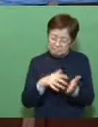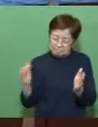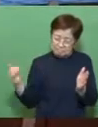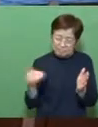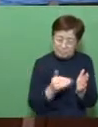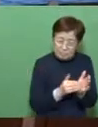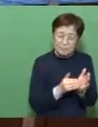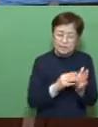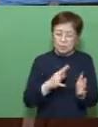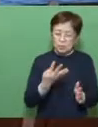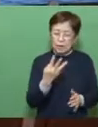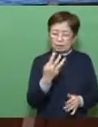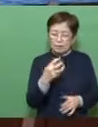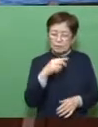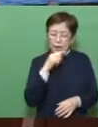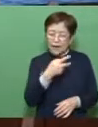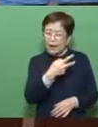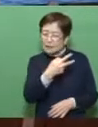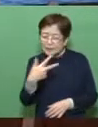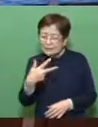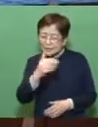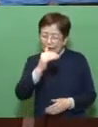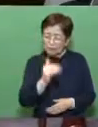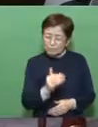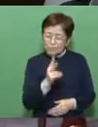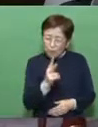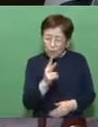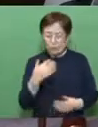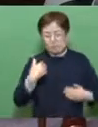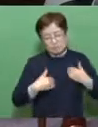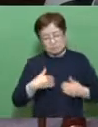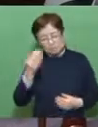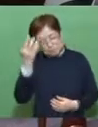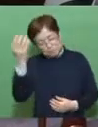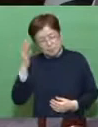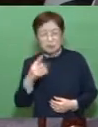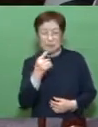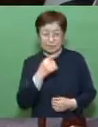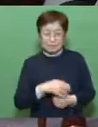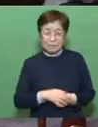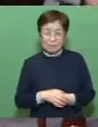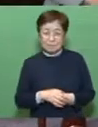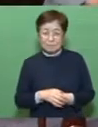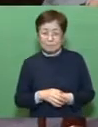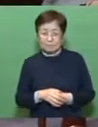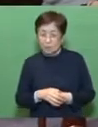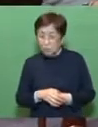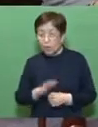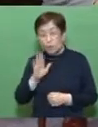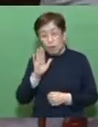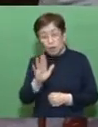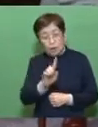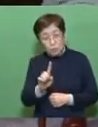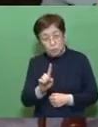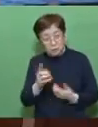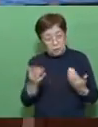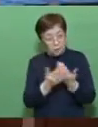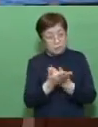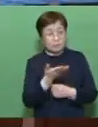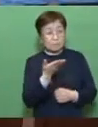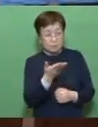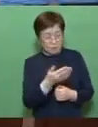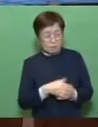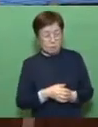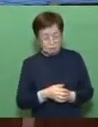少し縮減するんじゃないかなと期待をしておりますはいさあ今後ですねこれどういう風に推移していくかということなんですこれがね